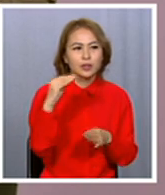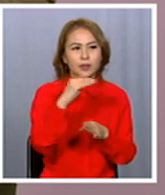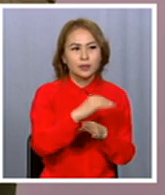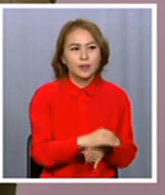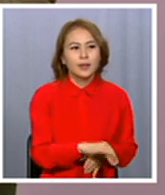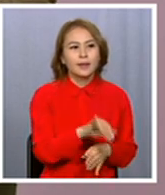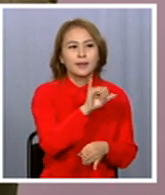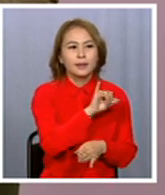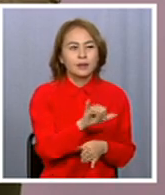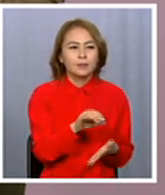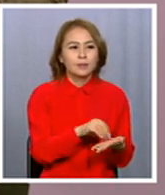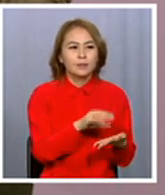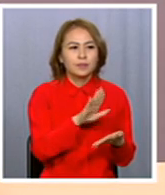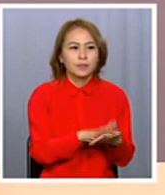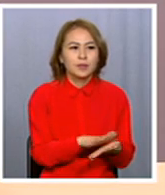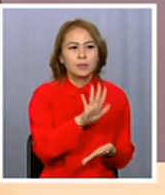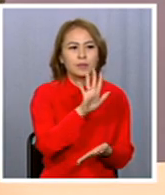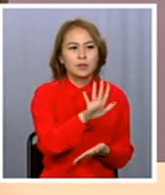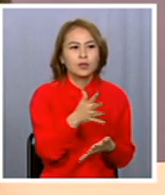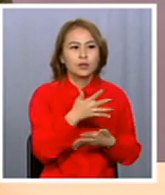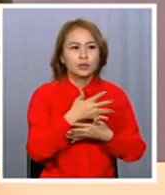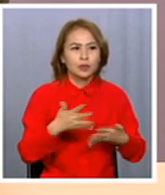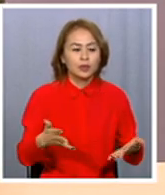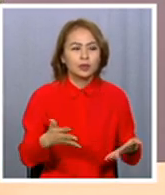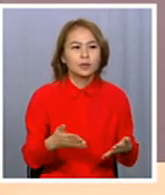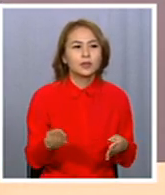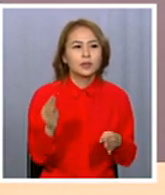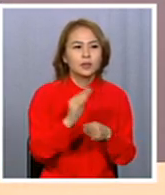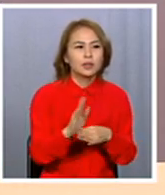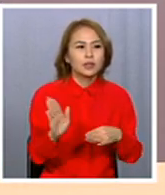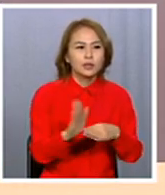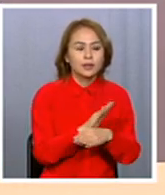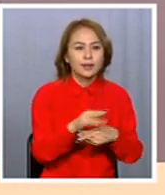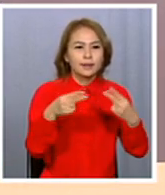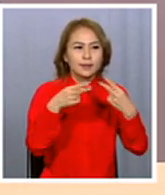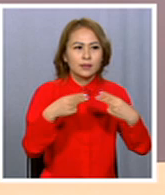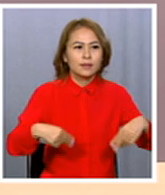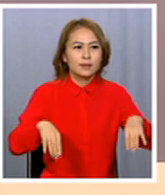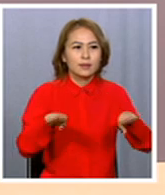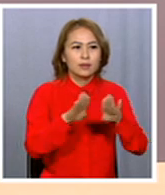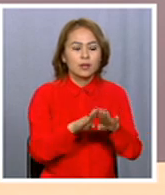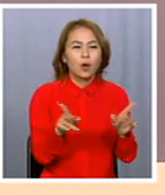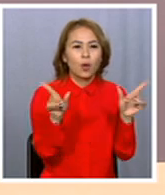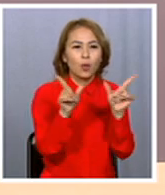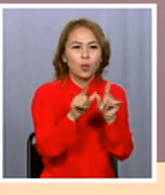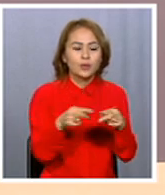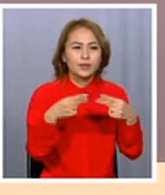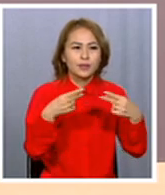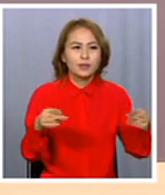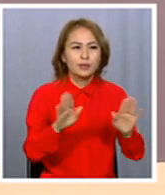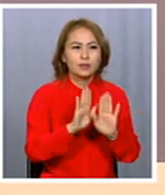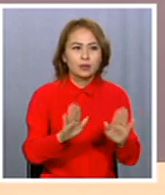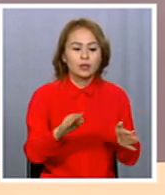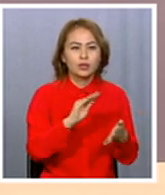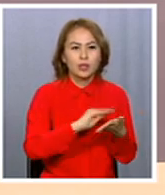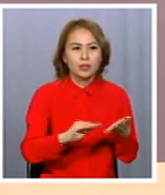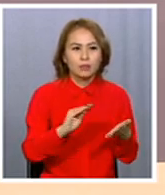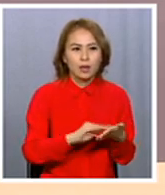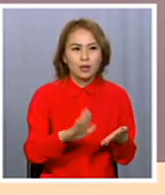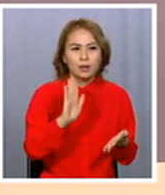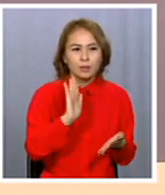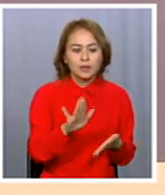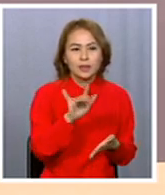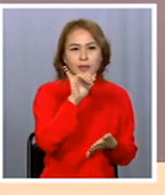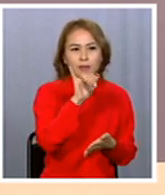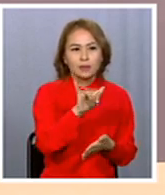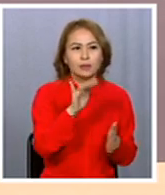белгісізі 5-тен кем. Жеке екі теңсіздікті қос теңсіздік түрінде жазып аламыз. Y